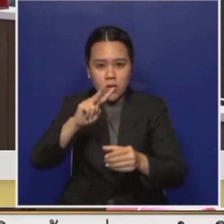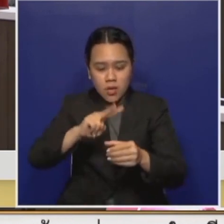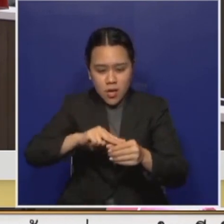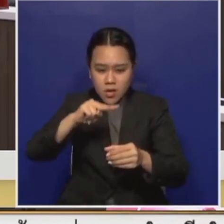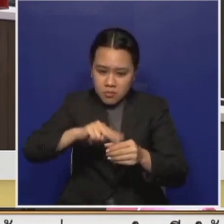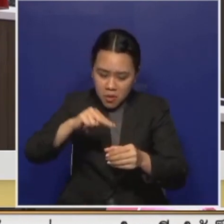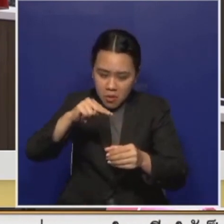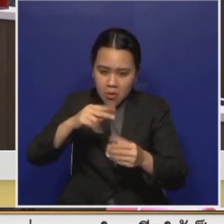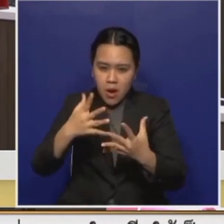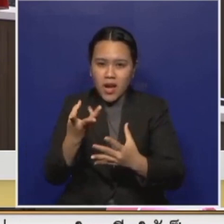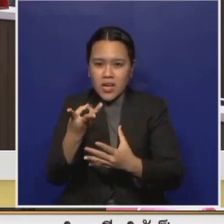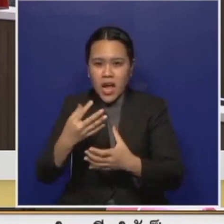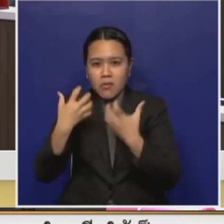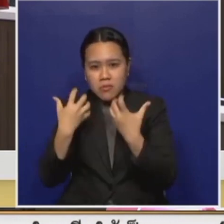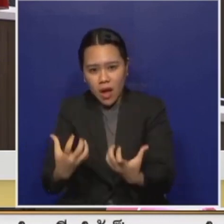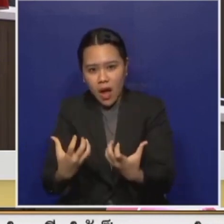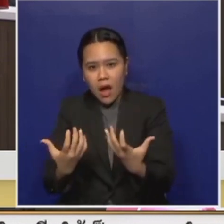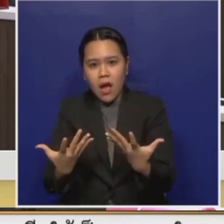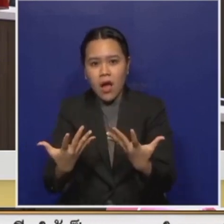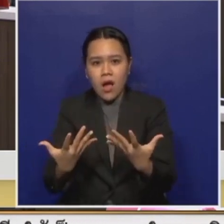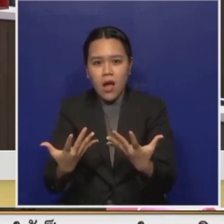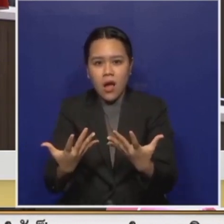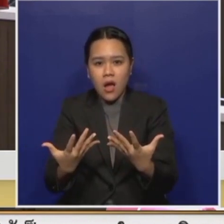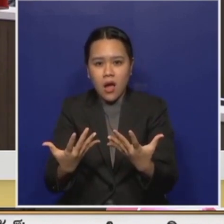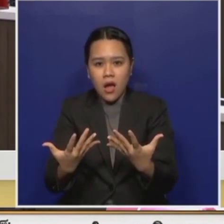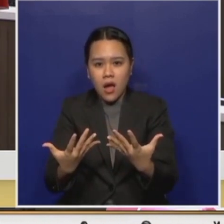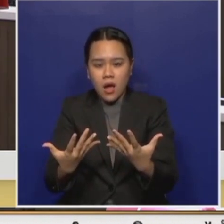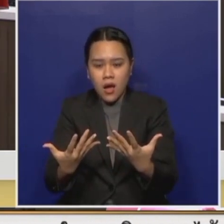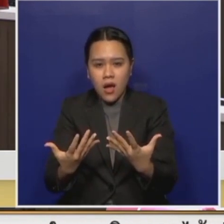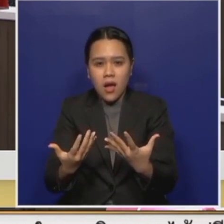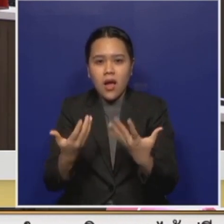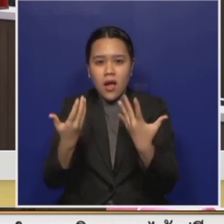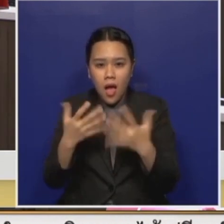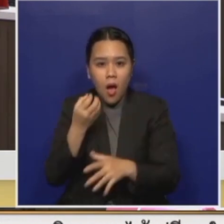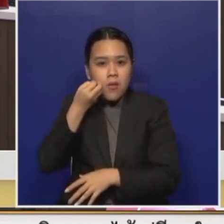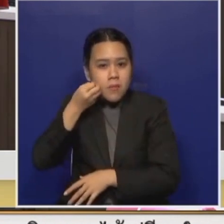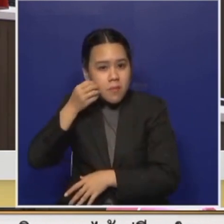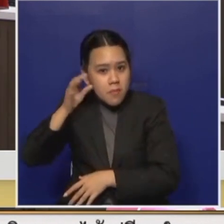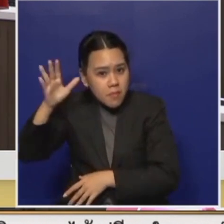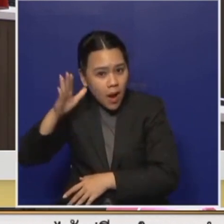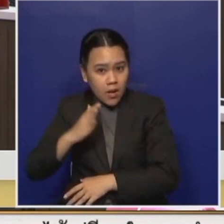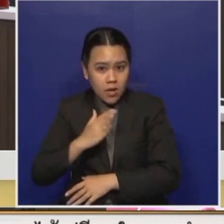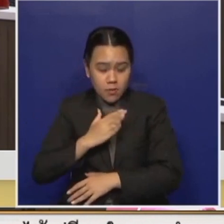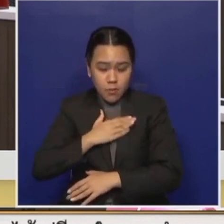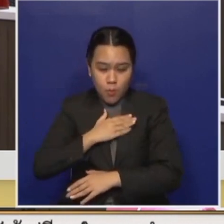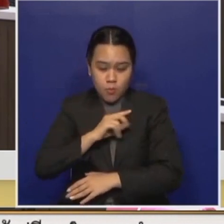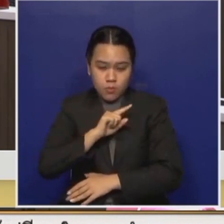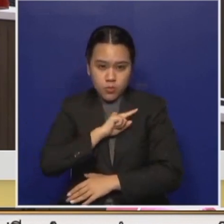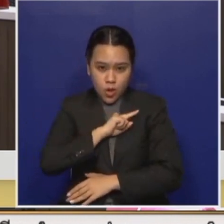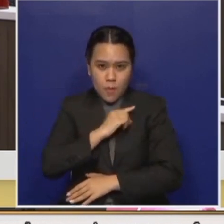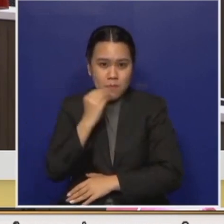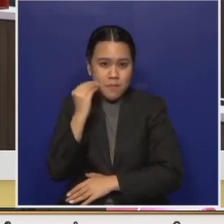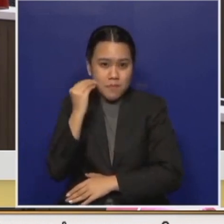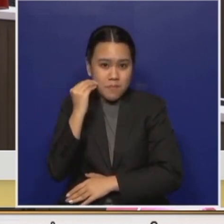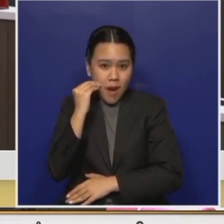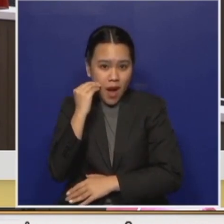สารกลับไปในพื้นที่ผมนะทําดลครับขึ้ไปบนบ้านเี่ สิงนี้วางก